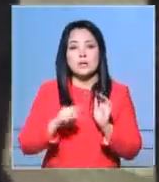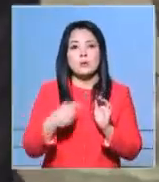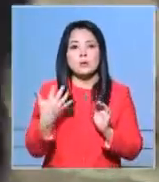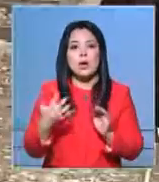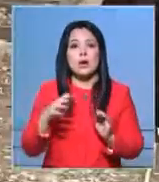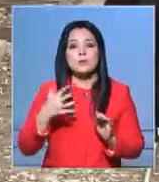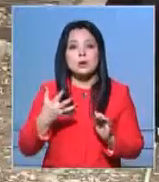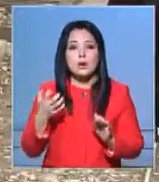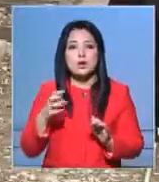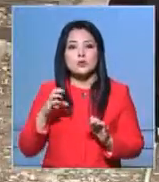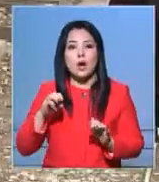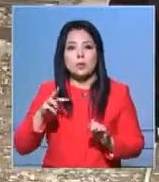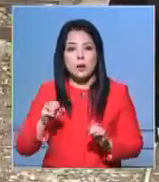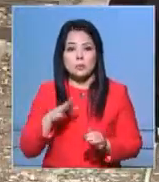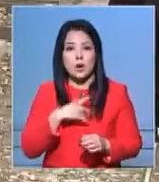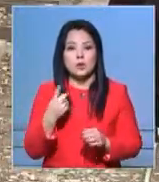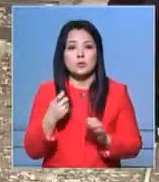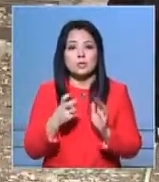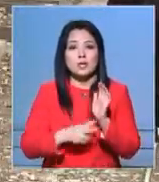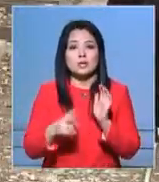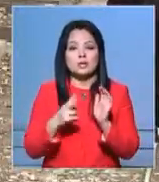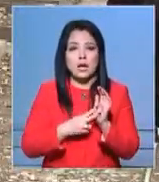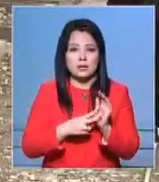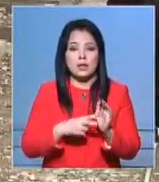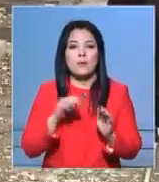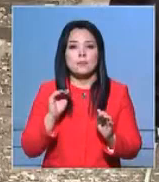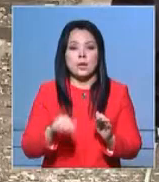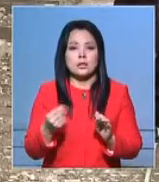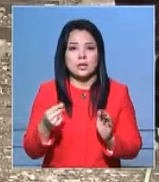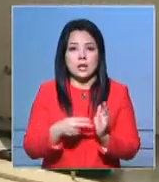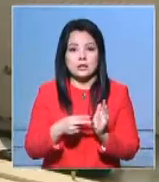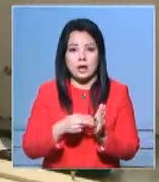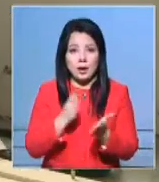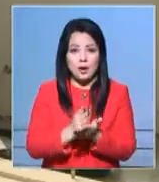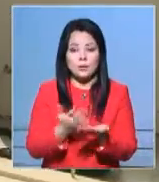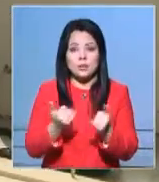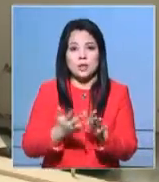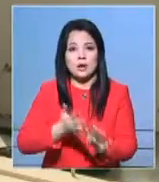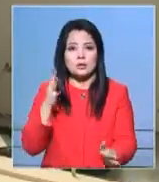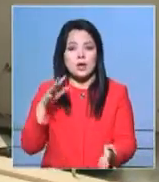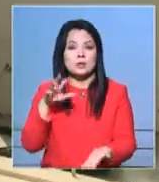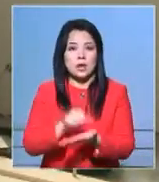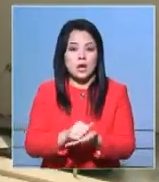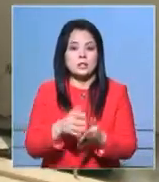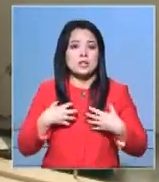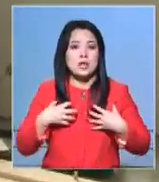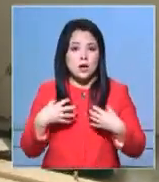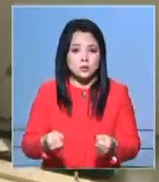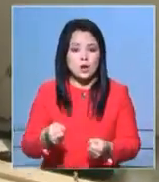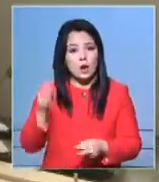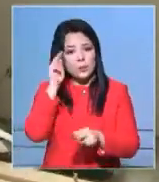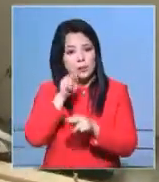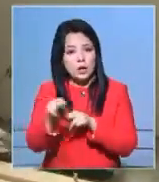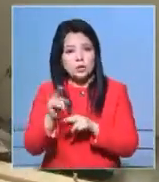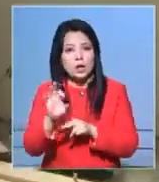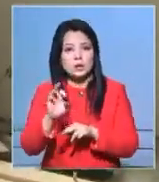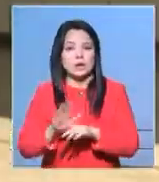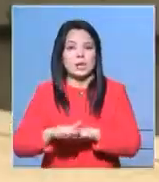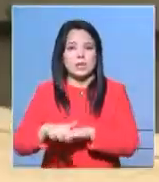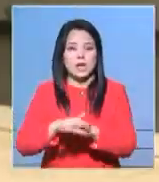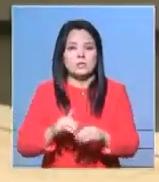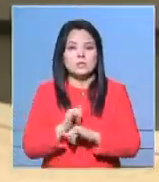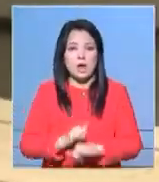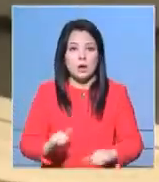37,5 мың сомнан. Біздіңше 188 мың теңгеден аспауы шарт. Кезекте бірінші болып денсаулық сақтау, білім және әлеуметтік даму